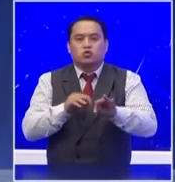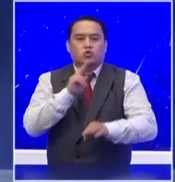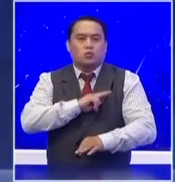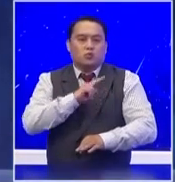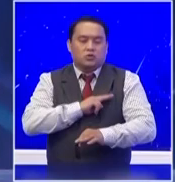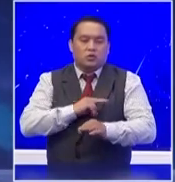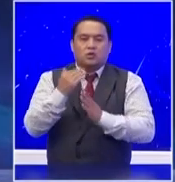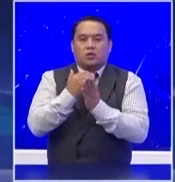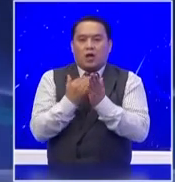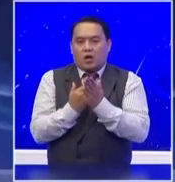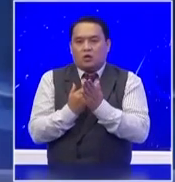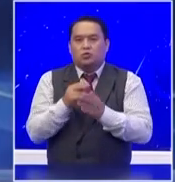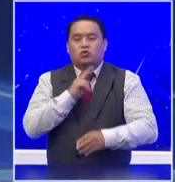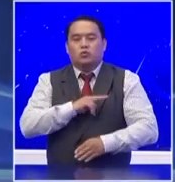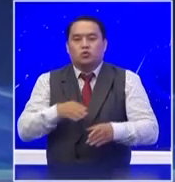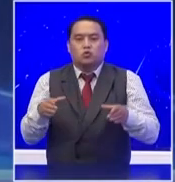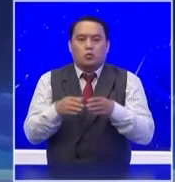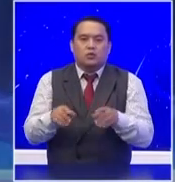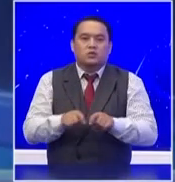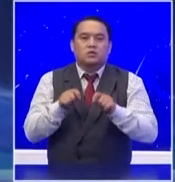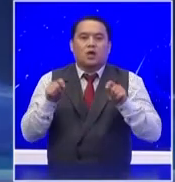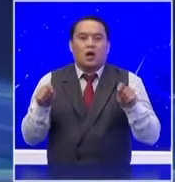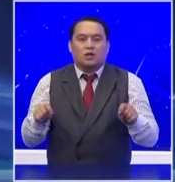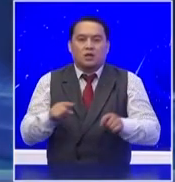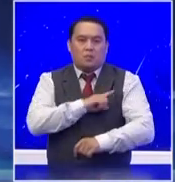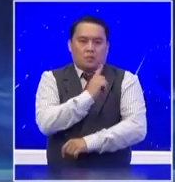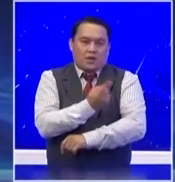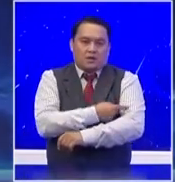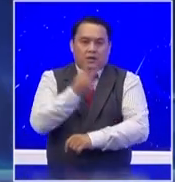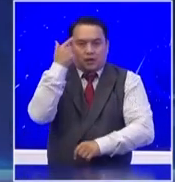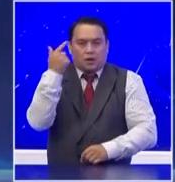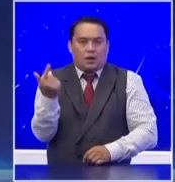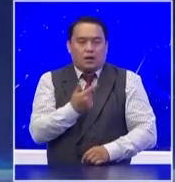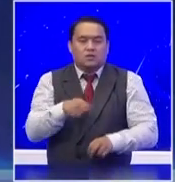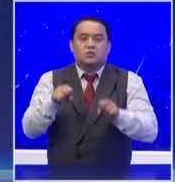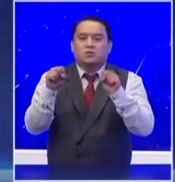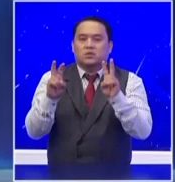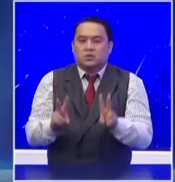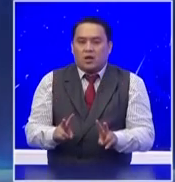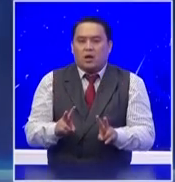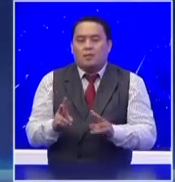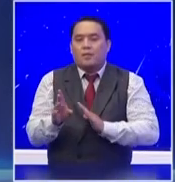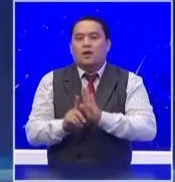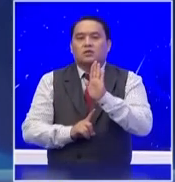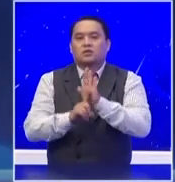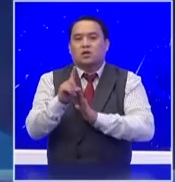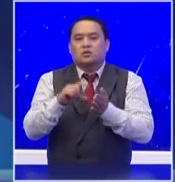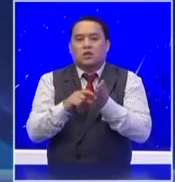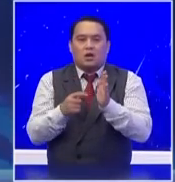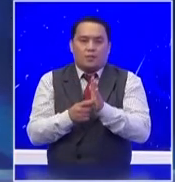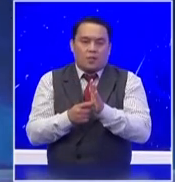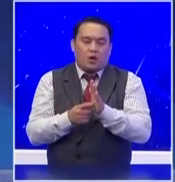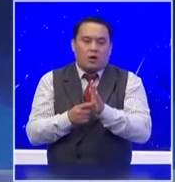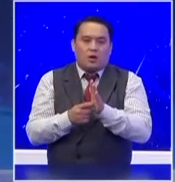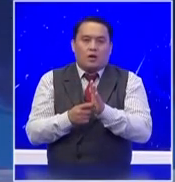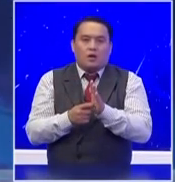бағдарлама жасаумен айналысатын жұмыс тобын құрдық. Оның құрамында мықты тіл мамандары, әдіскерлер, бастауыш сынып мұғалімдері мен бұған дейін